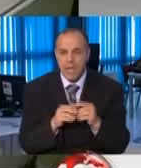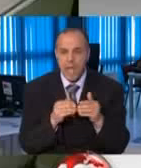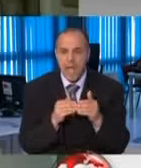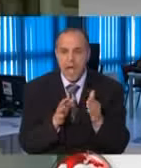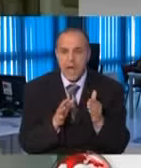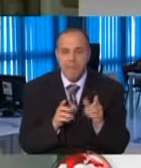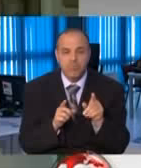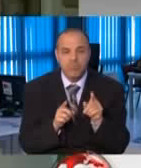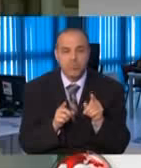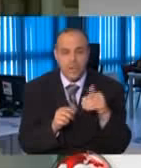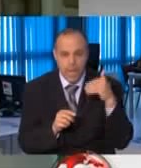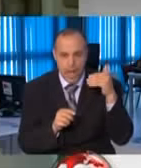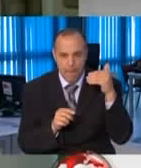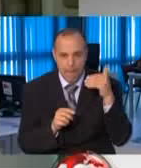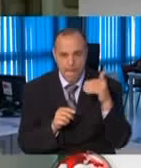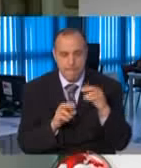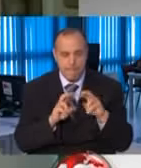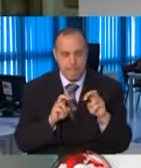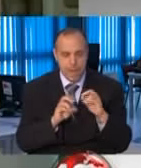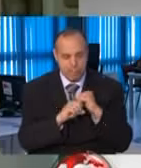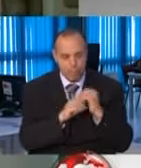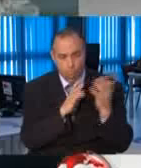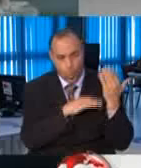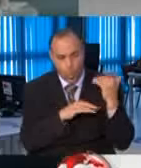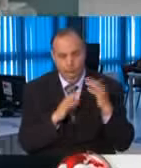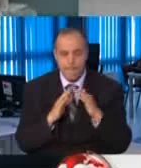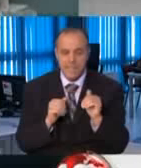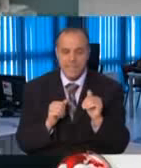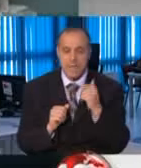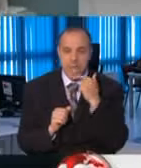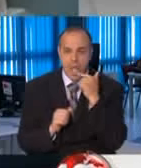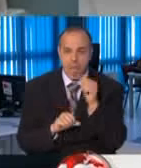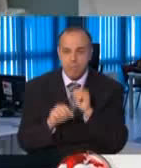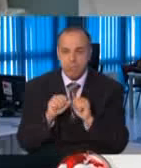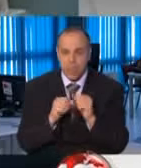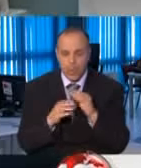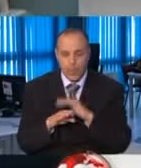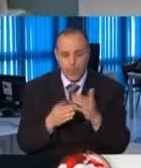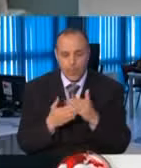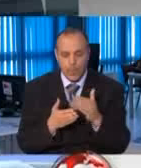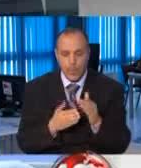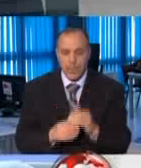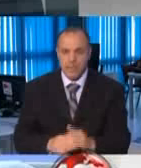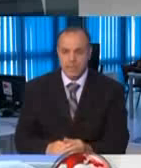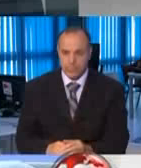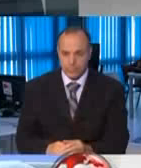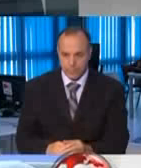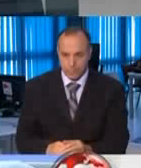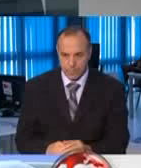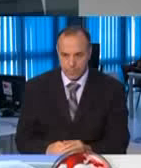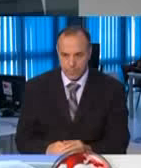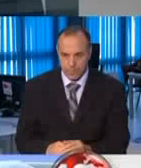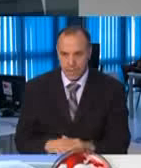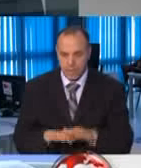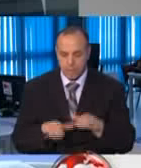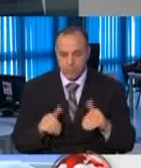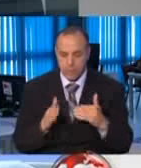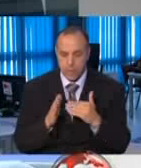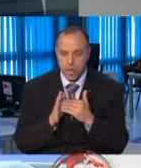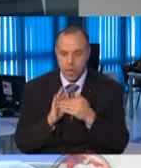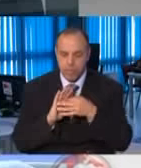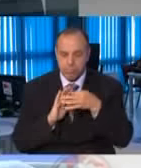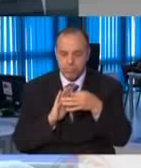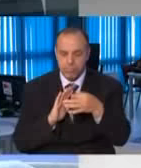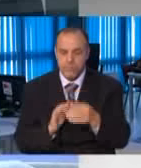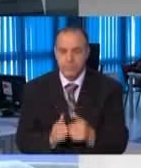الباب مجددا أمام البحث في أسرار الآثار المصرية ونفض الغبار عنها. في الختام إليكم